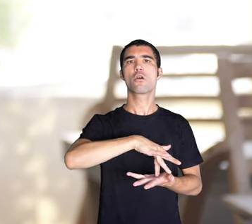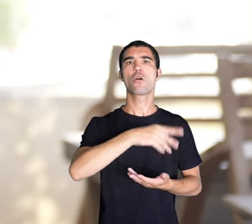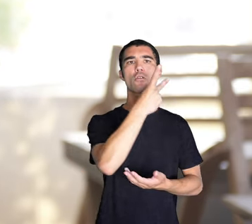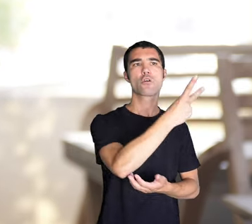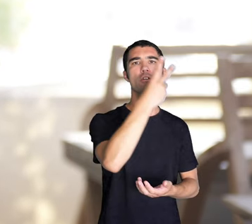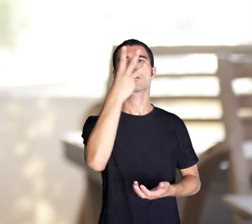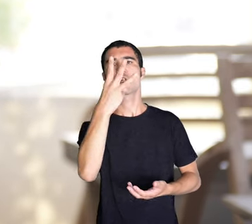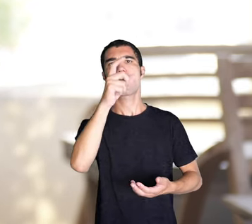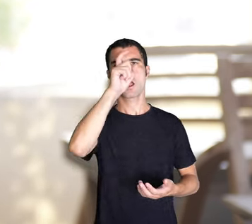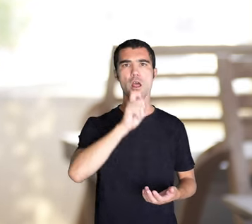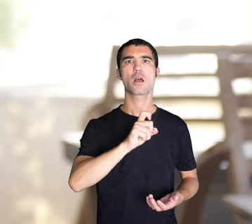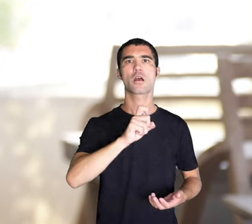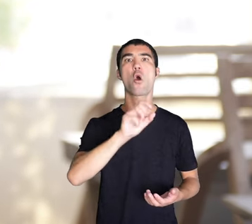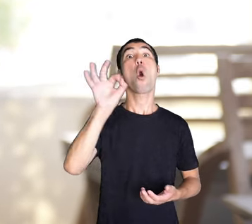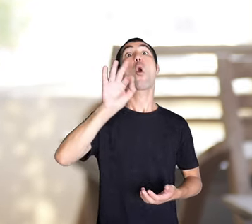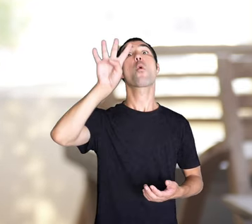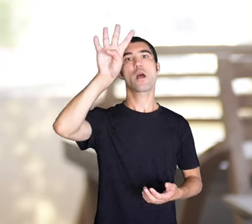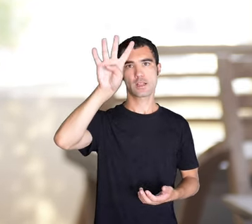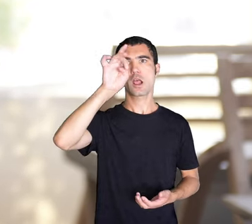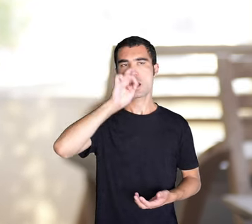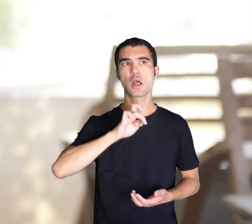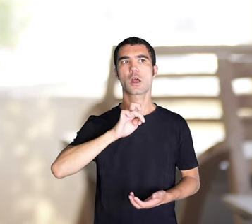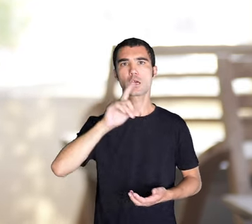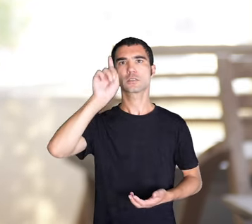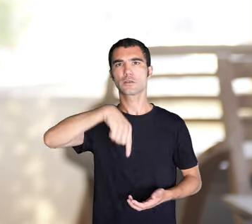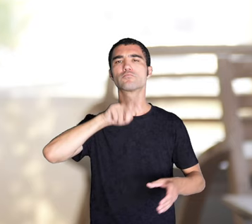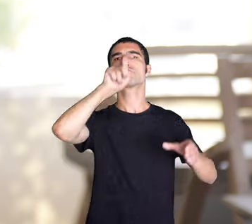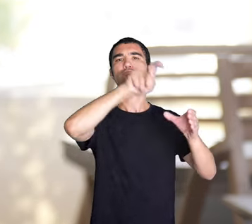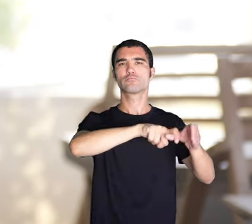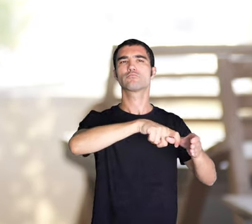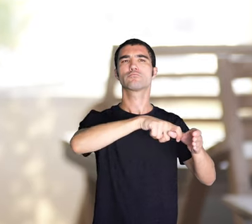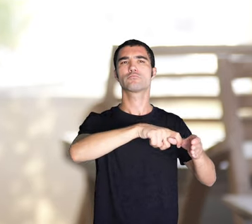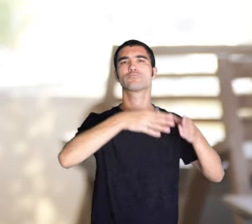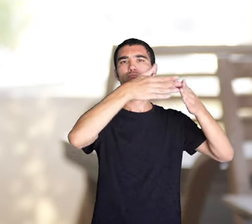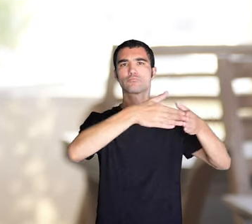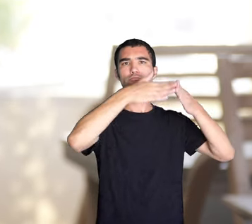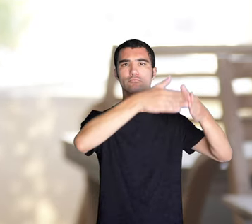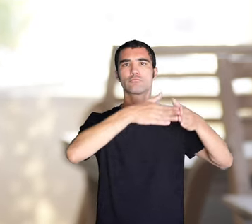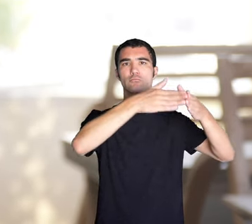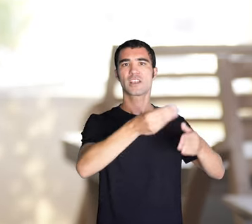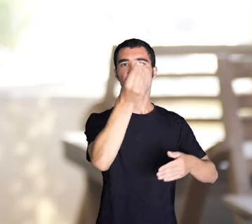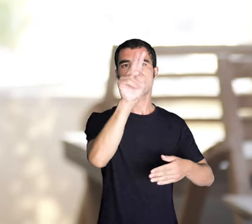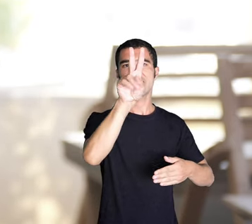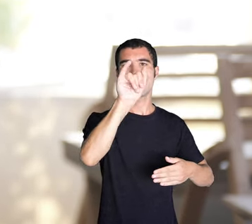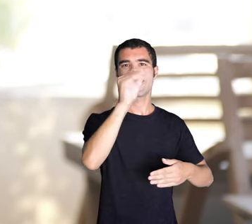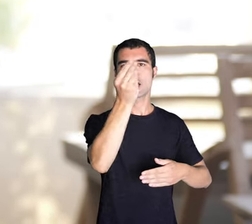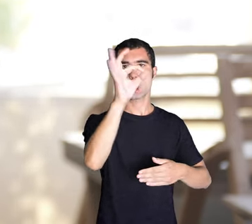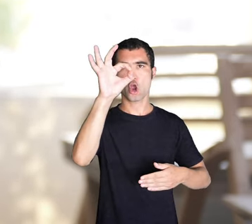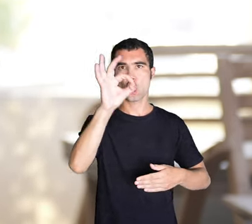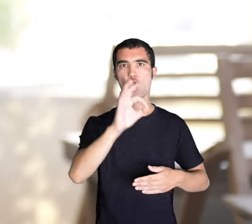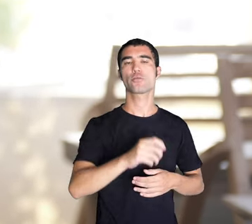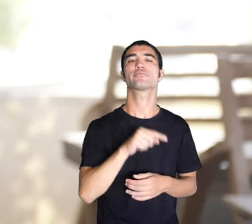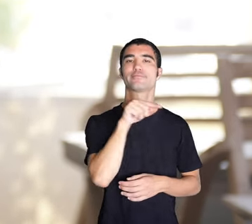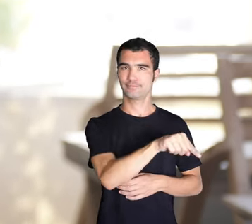dos o tres anys, o quatre, amb una barca que li deien en Quico, el